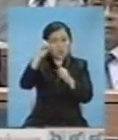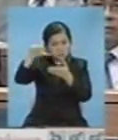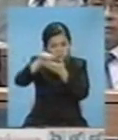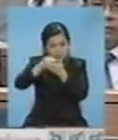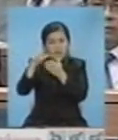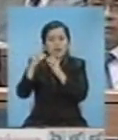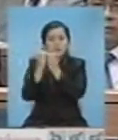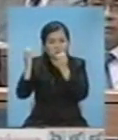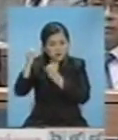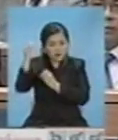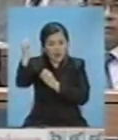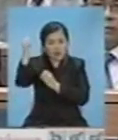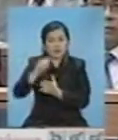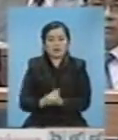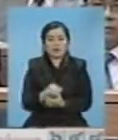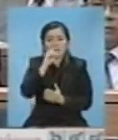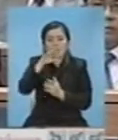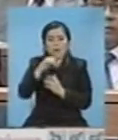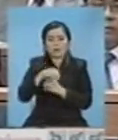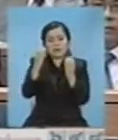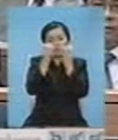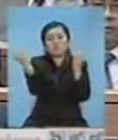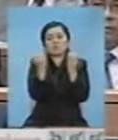2550ที่ท่านบอกว่าเป็นรัฐธรรมนูญพิษ